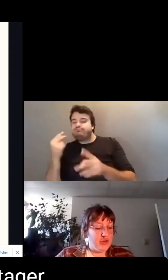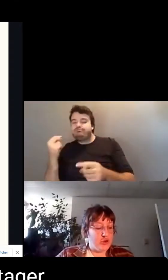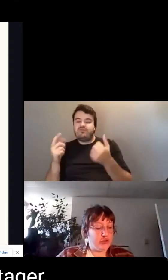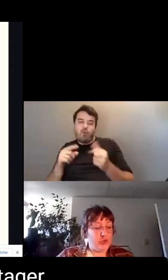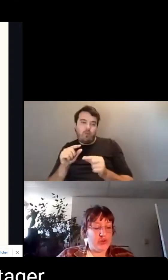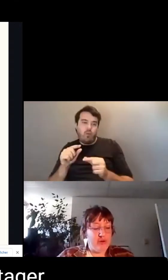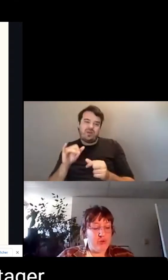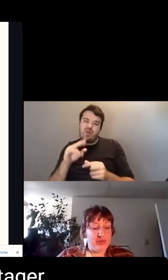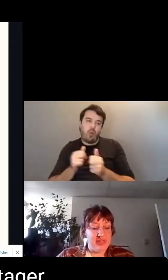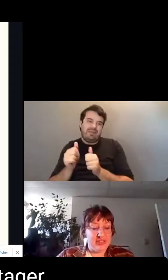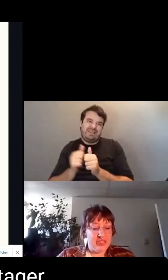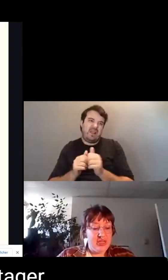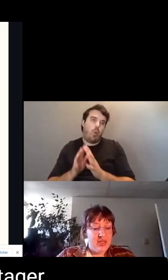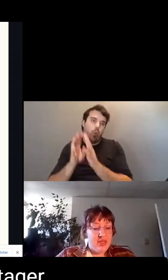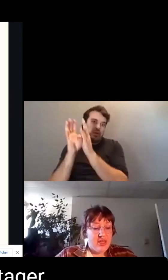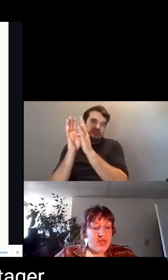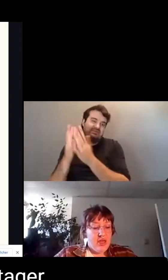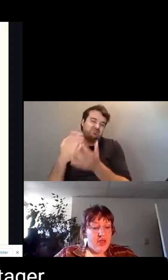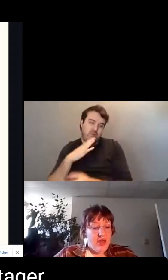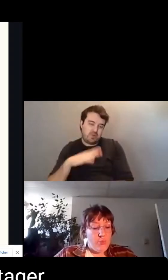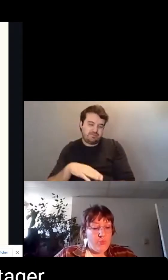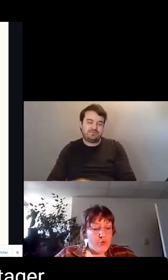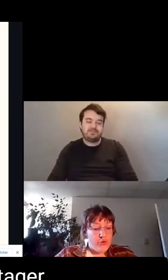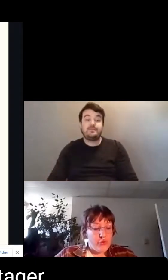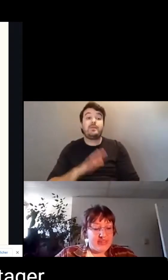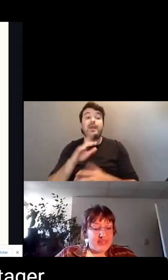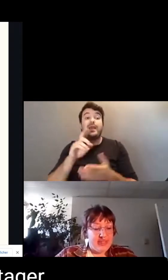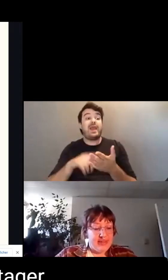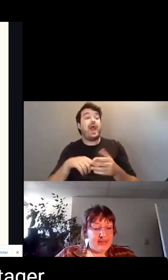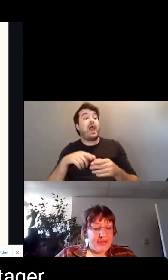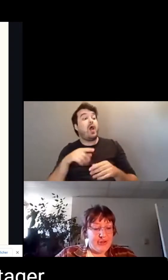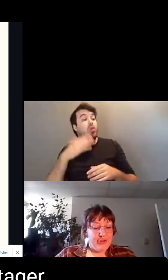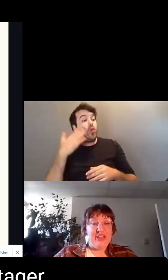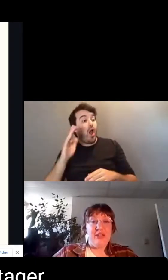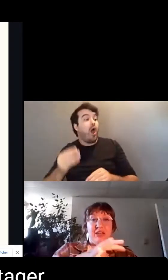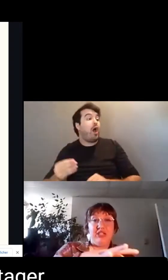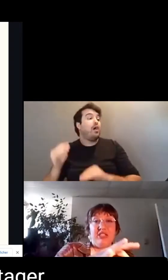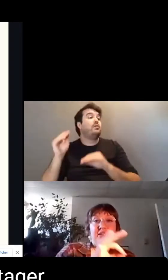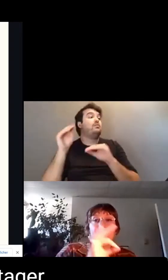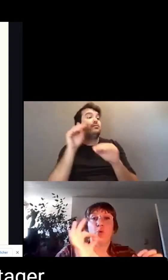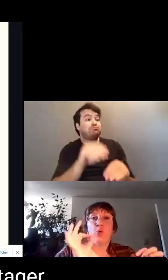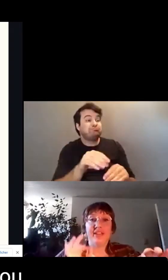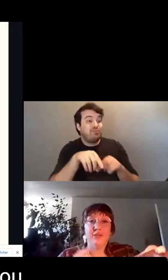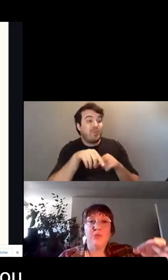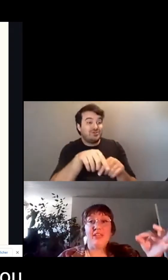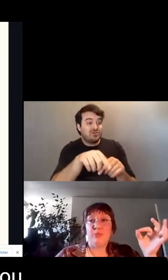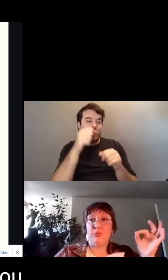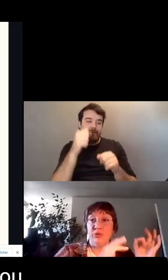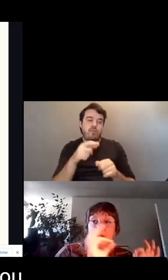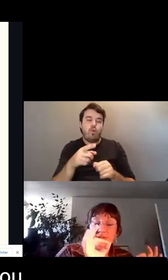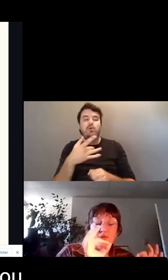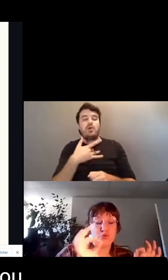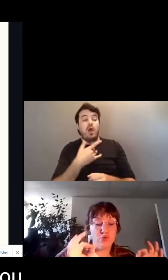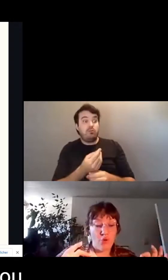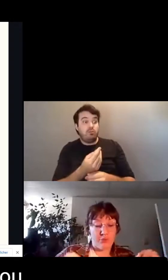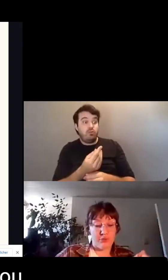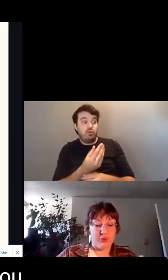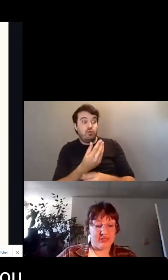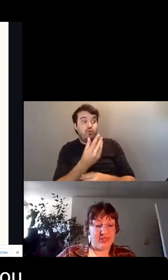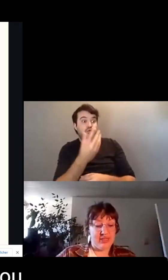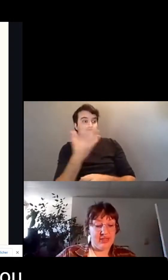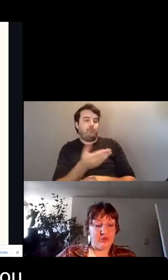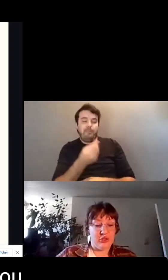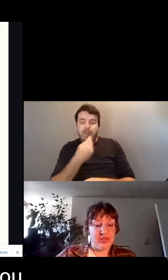puis, lorsqu'on les met au potager, on peut choisir de les manger au rythme qu'elles poussent. Ou on